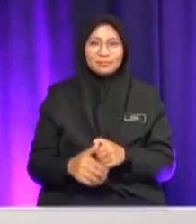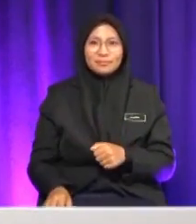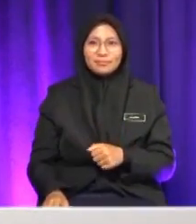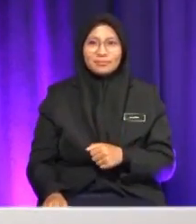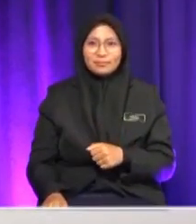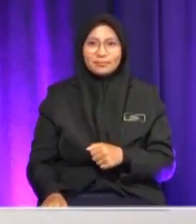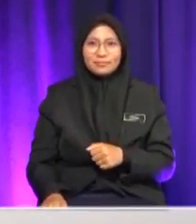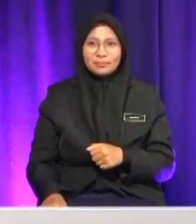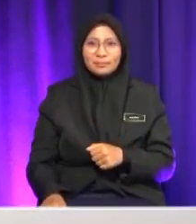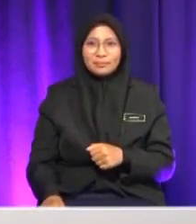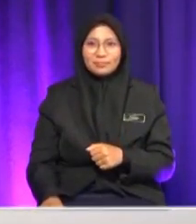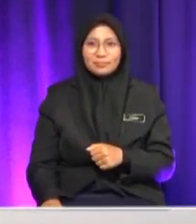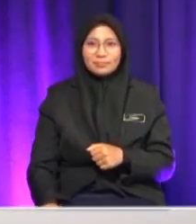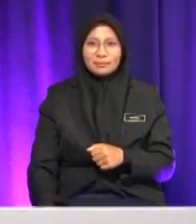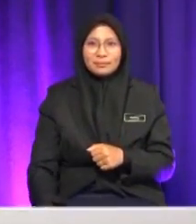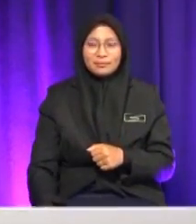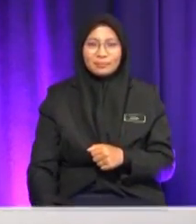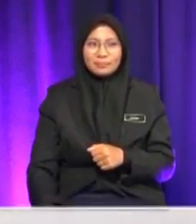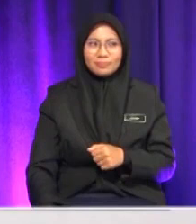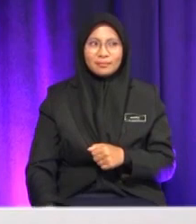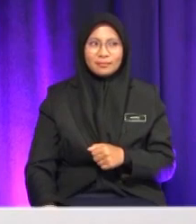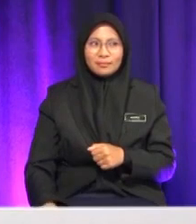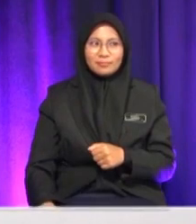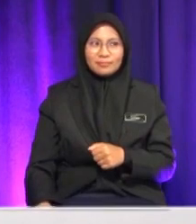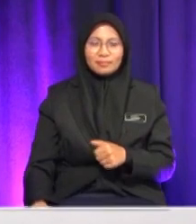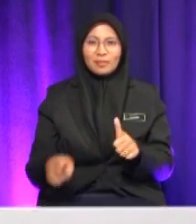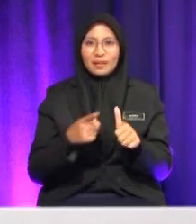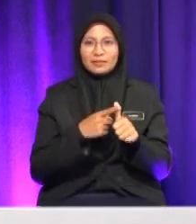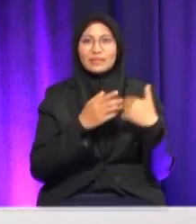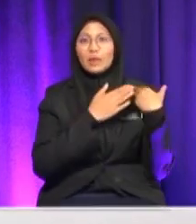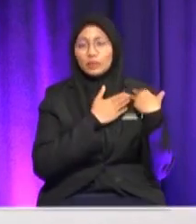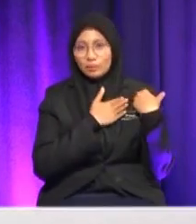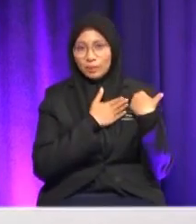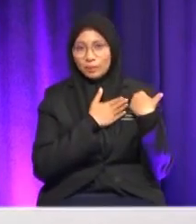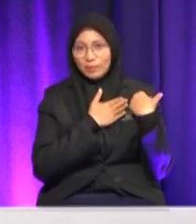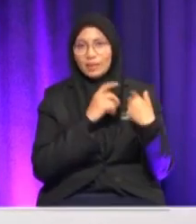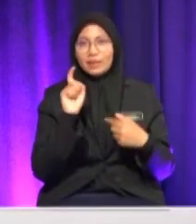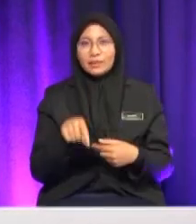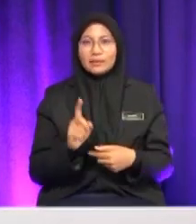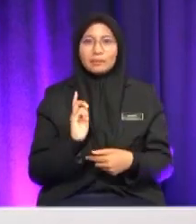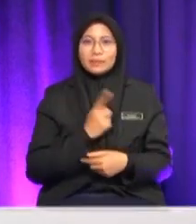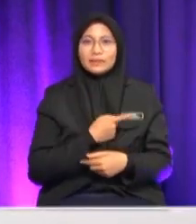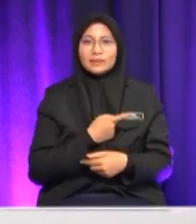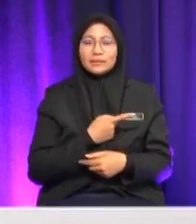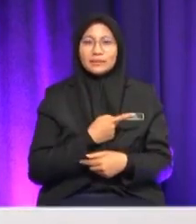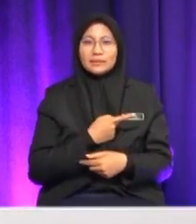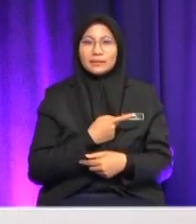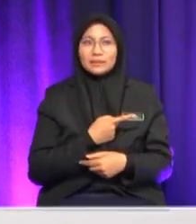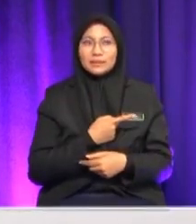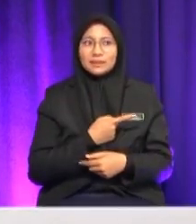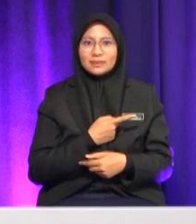Okey, saya akan pilih nilai bertanggungjawab. Kita sentiasa perlu bertanggungjawab apabila menguruskan wang. So we have to be